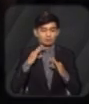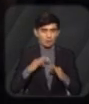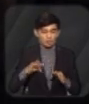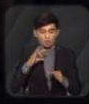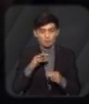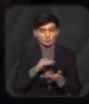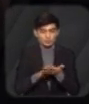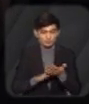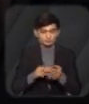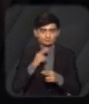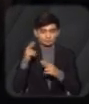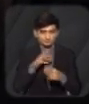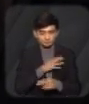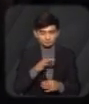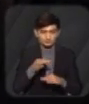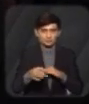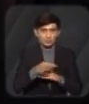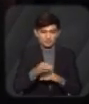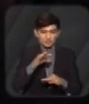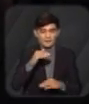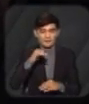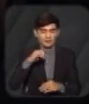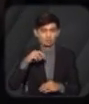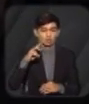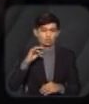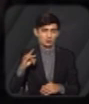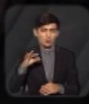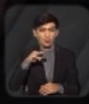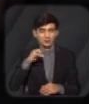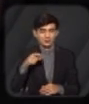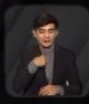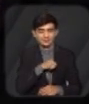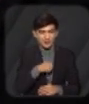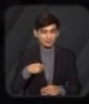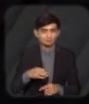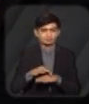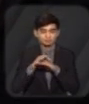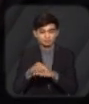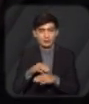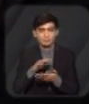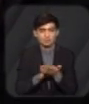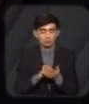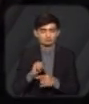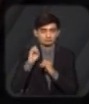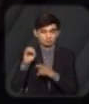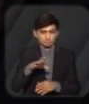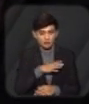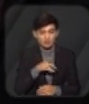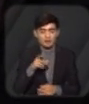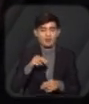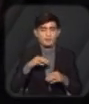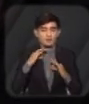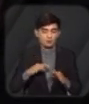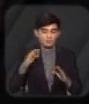Написали письма в районную прокуратуру, областной филиал партии Нуротан. Я сам отвез и передал эти письма. Прокуратура перенаправила письмо